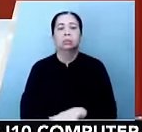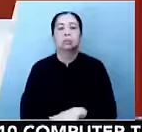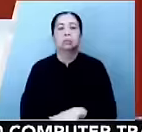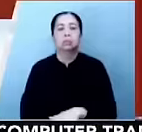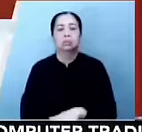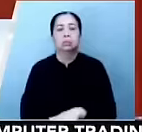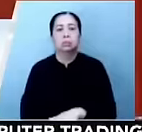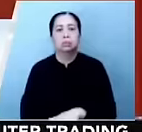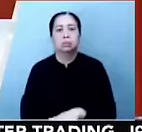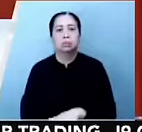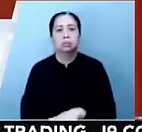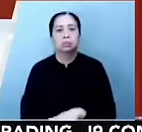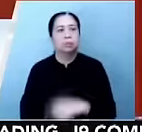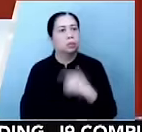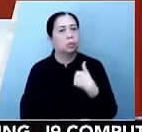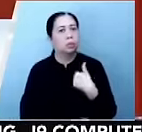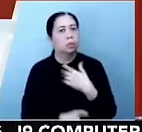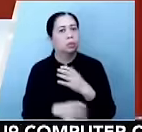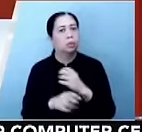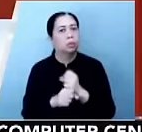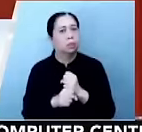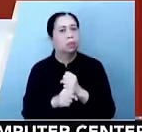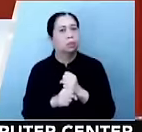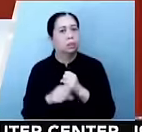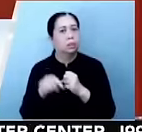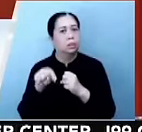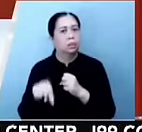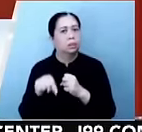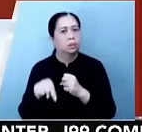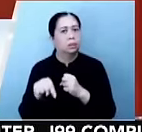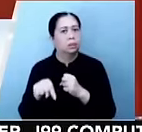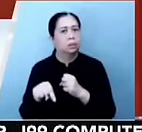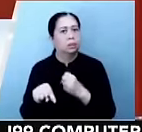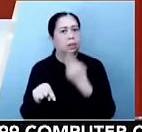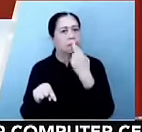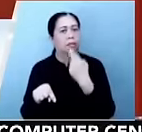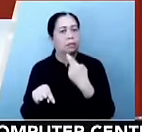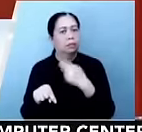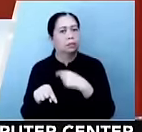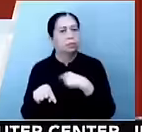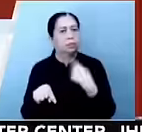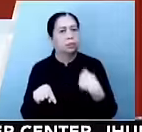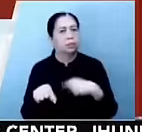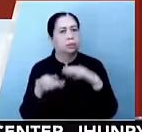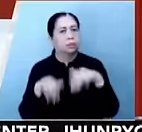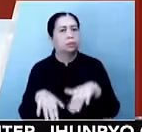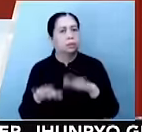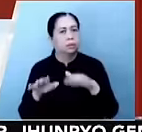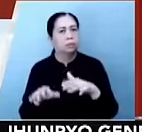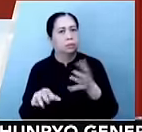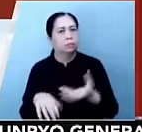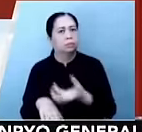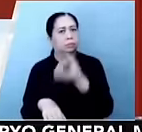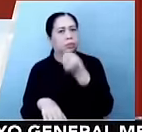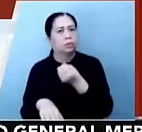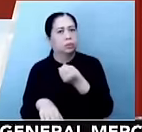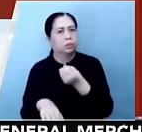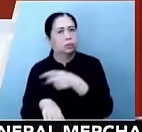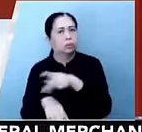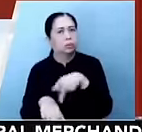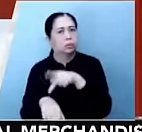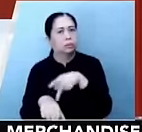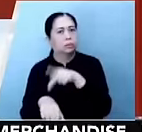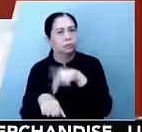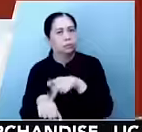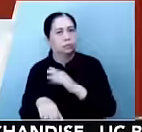I will get it from that portion of the Red China Sea that belongs to the Philippines.